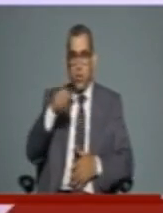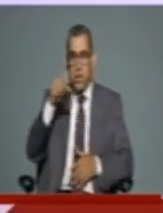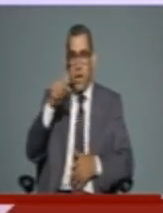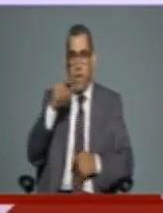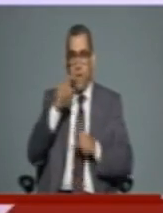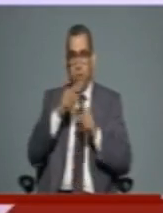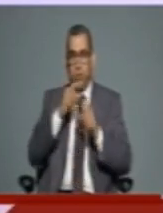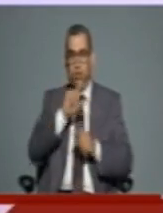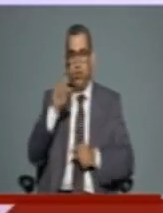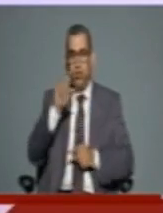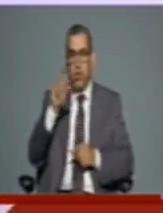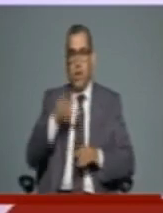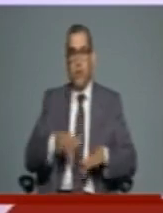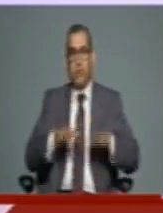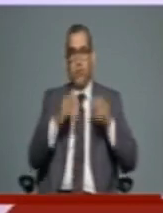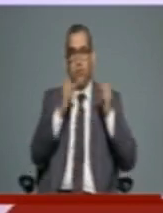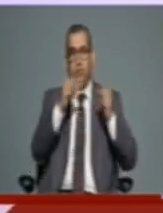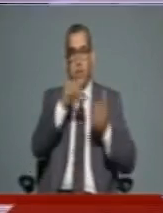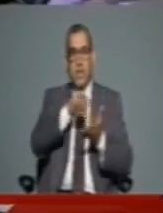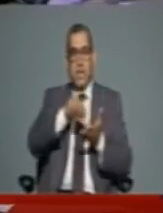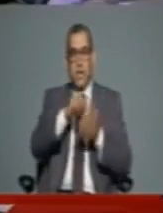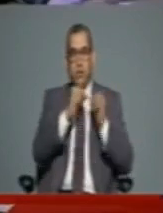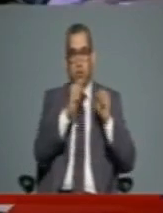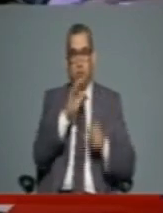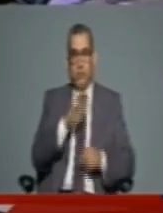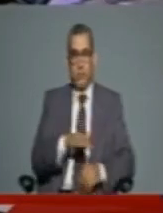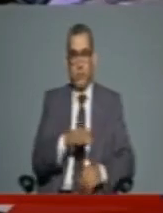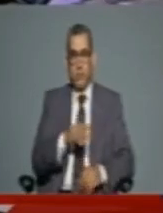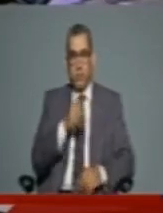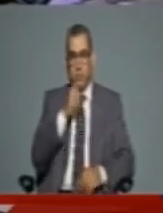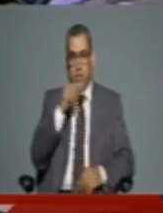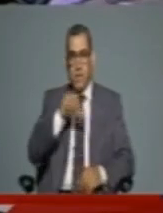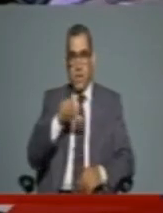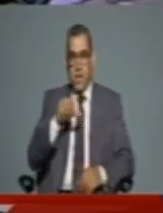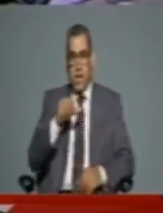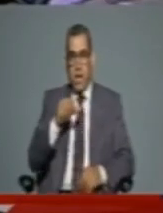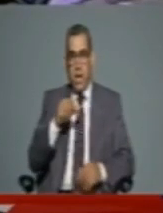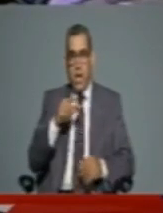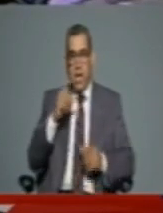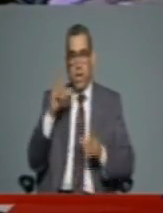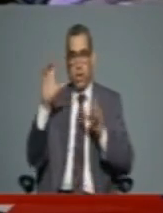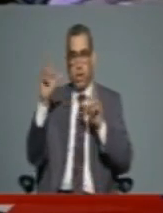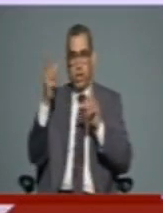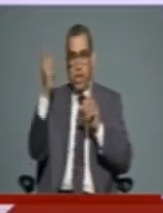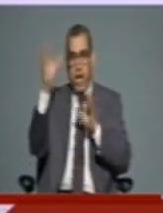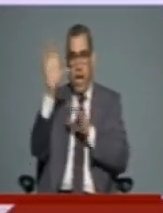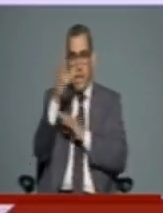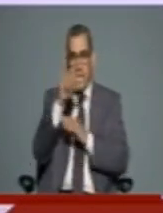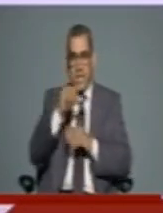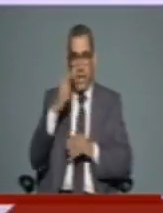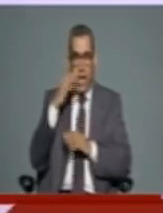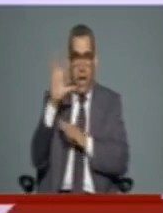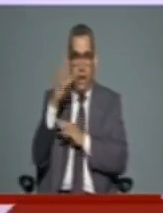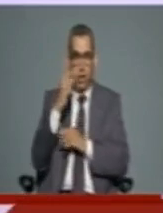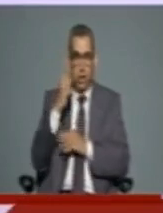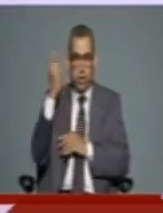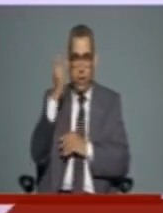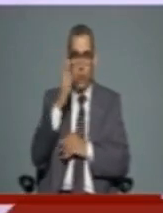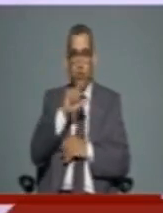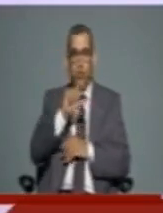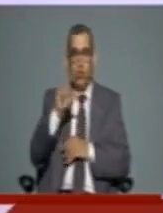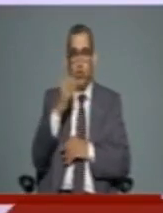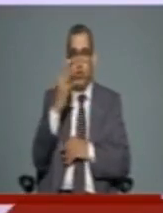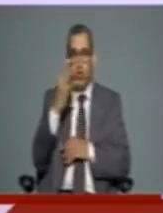6.6 شهر كفاية زيت من الزيت عباد الشمس والصويا، عندنا 3 شهور